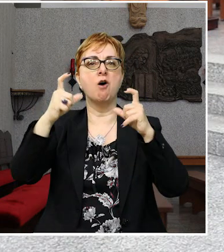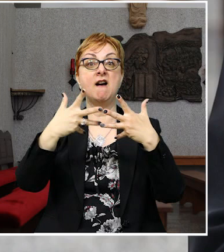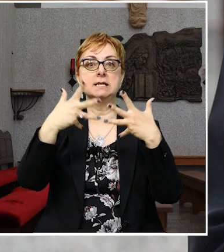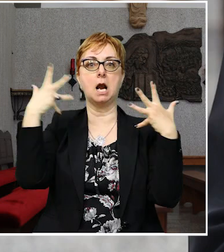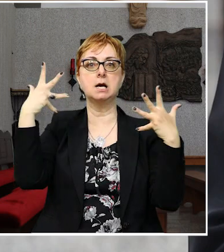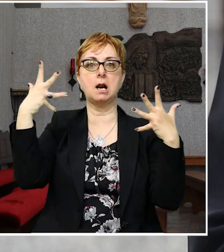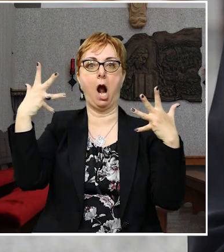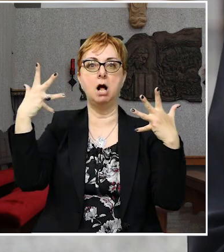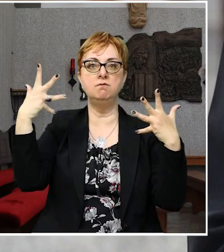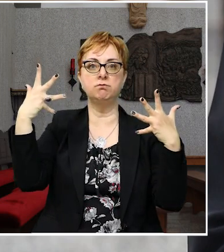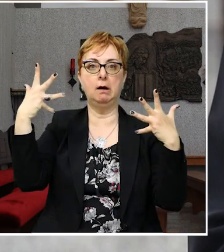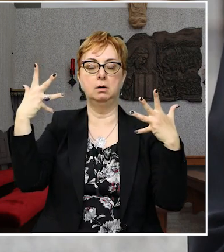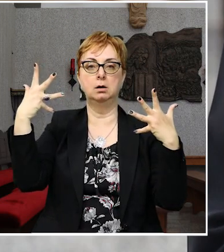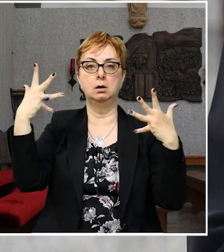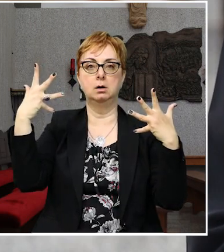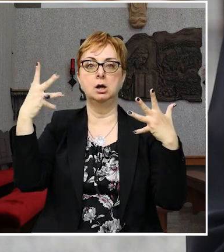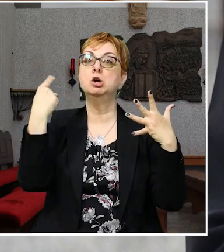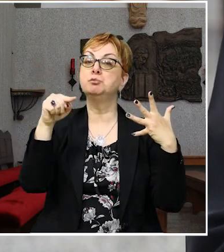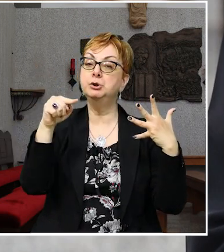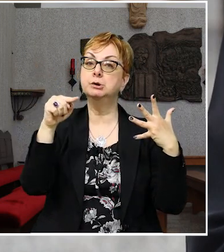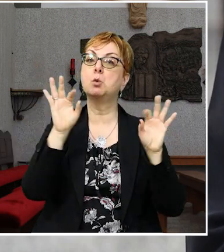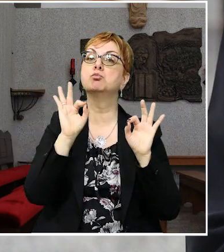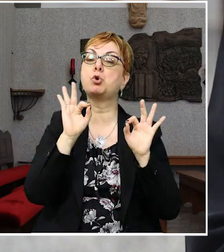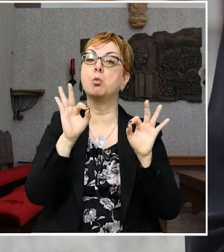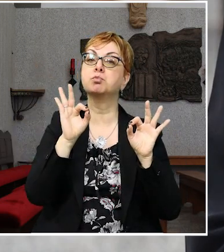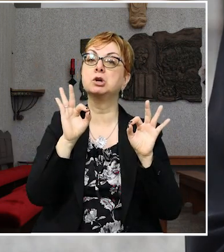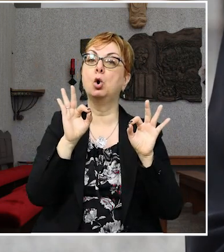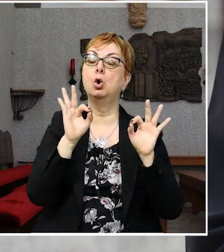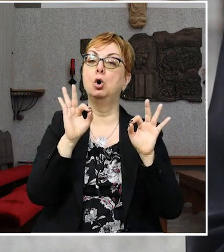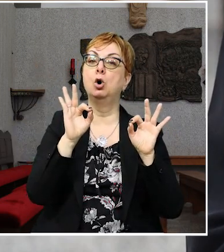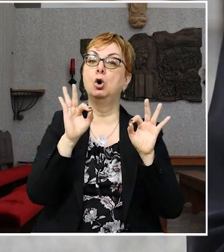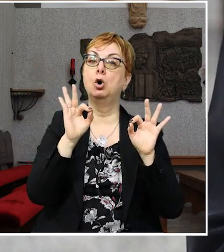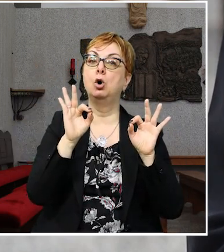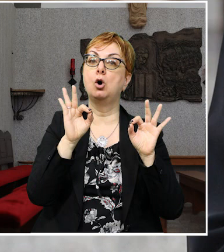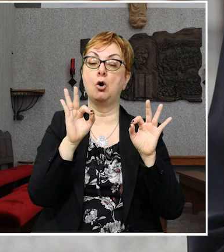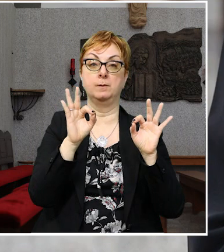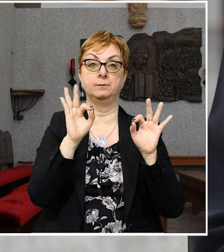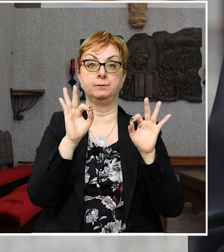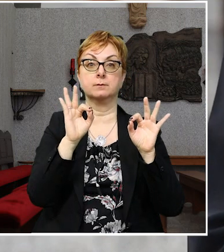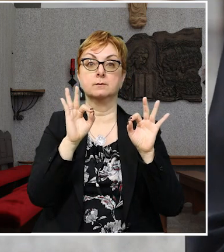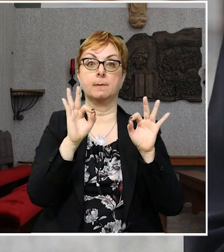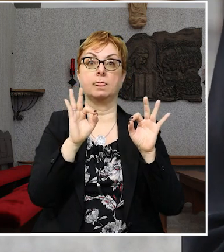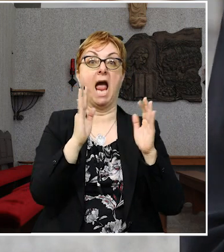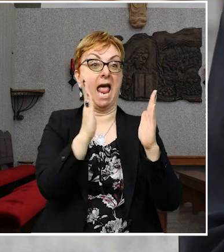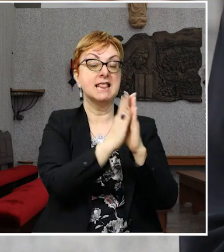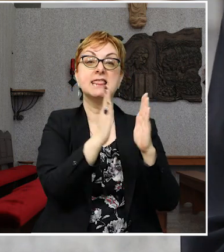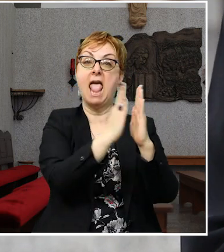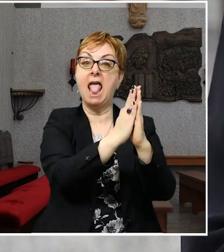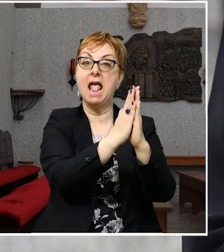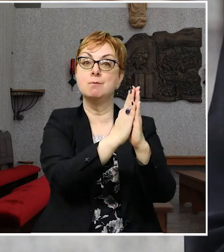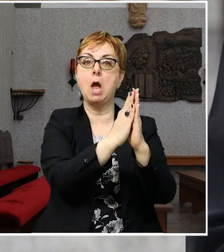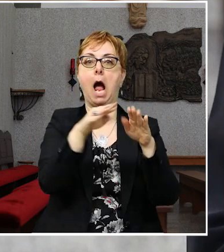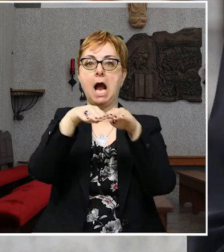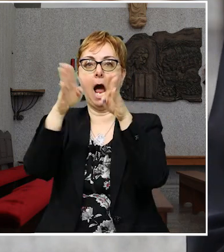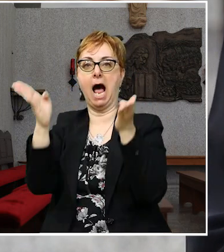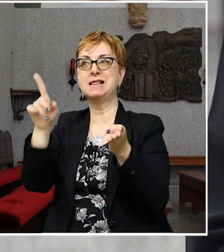sacrilegio, è un abominio, è la peggior offesa che si può recare al